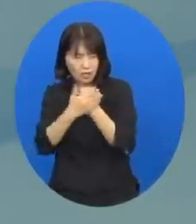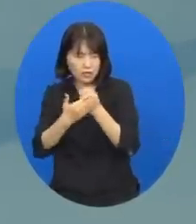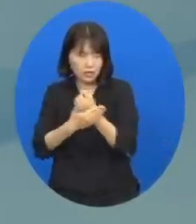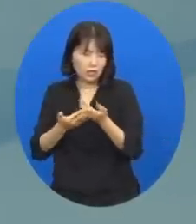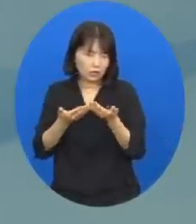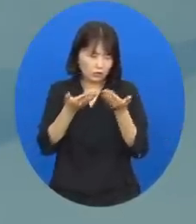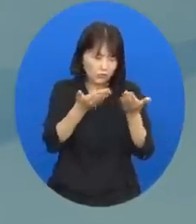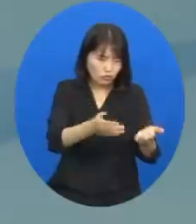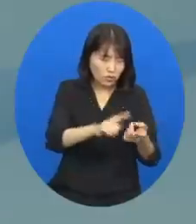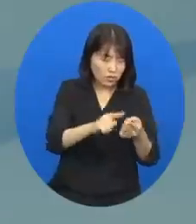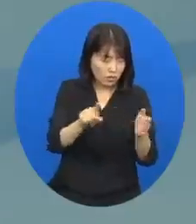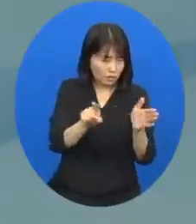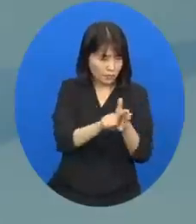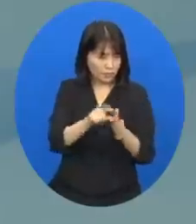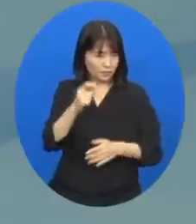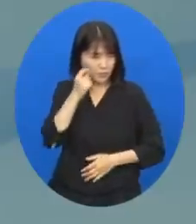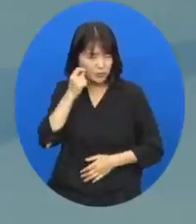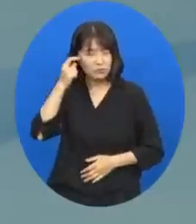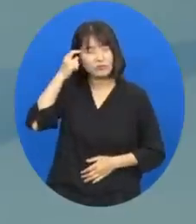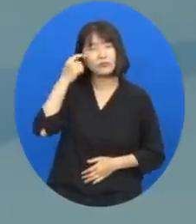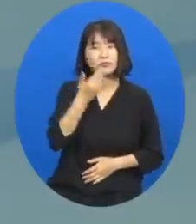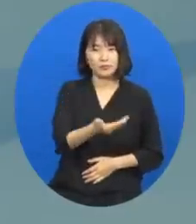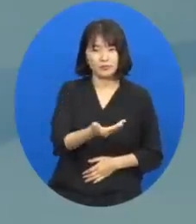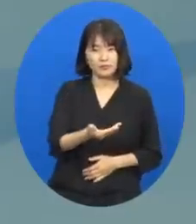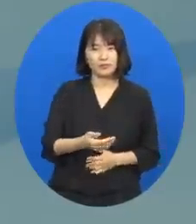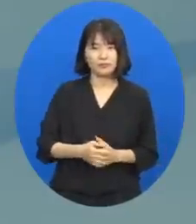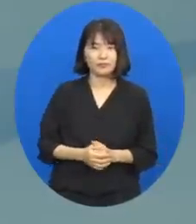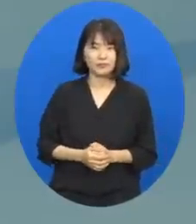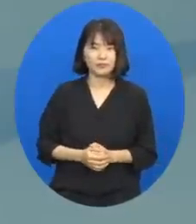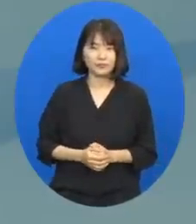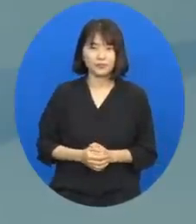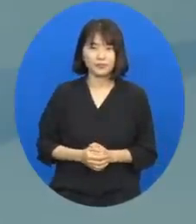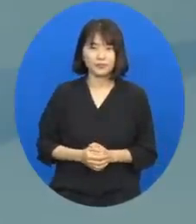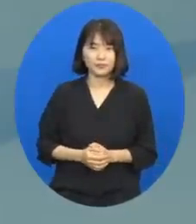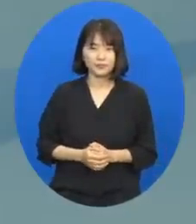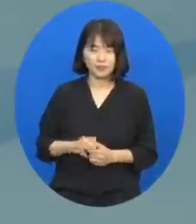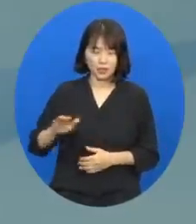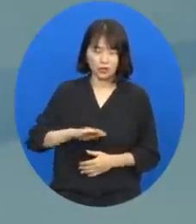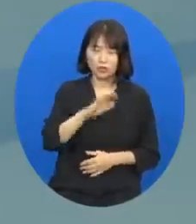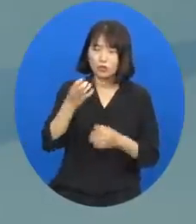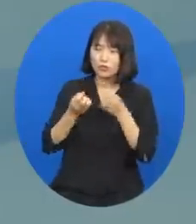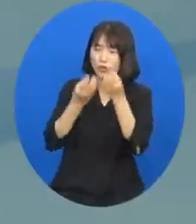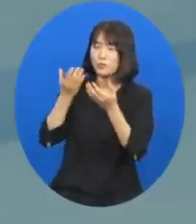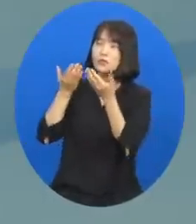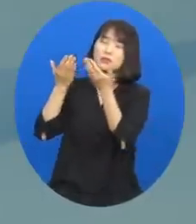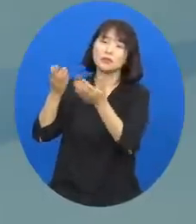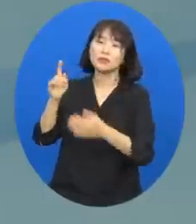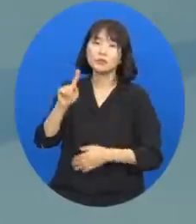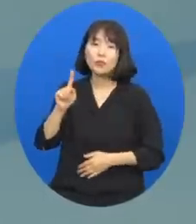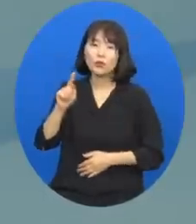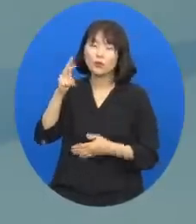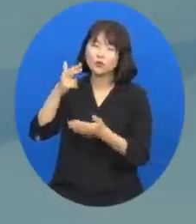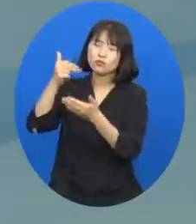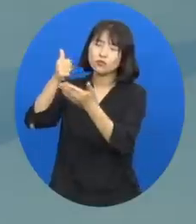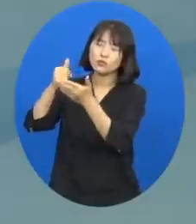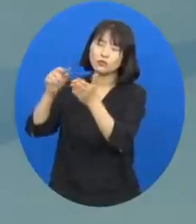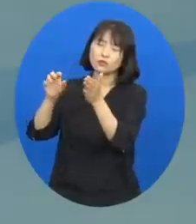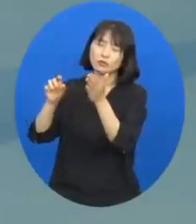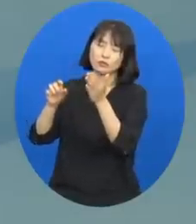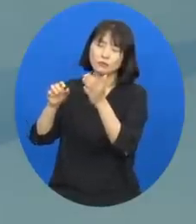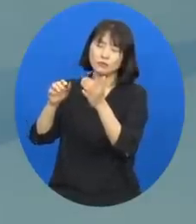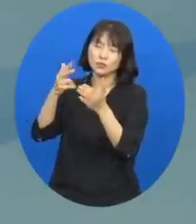못하느냐 라고 주님이 말씀하시는 거예요 그 때마다 우리는 고백해 됩니다 주님 주님이 이미 충분한 것을 타